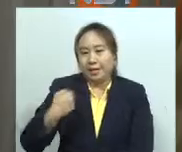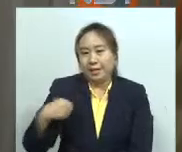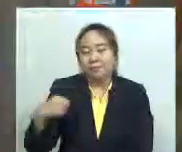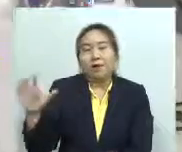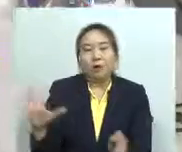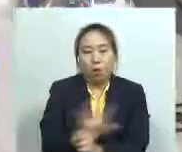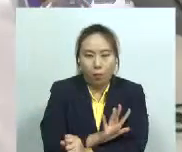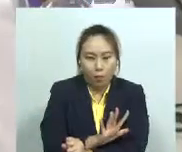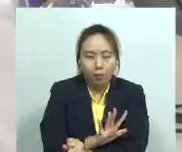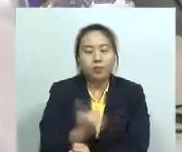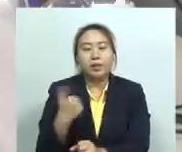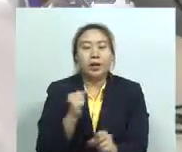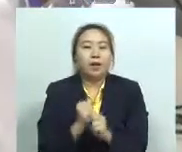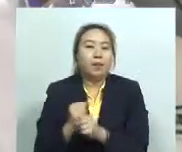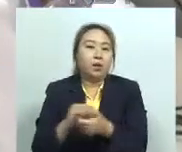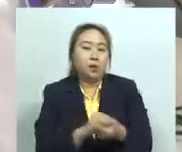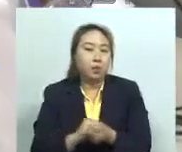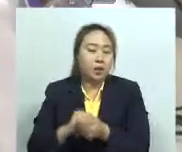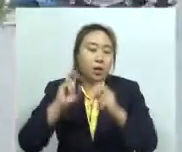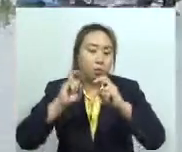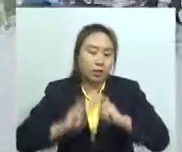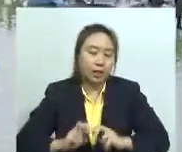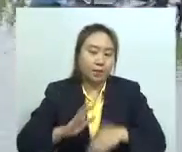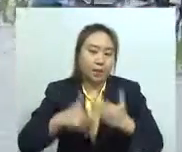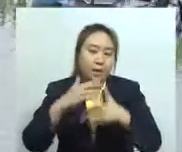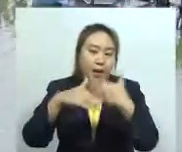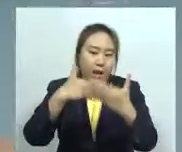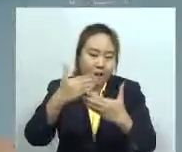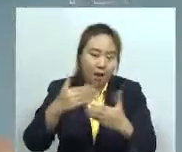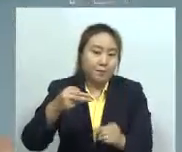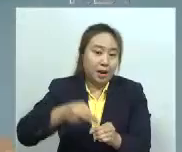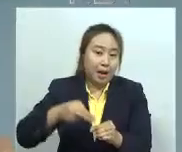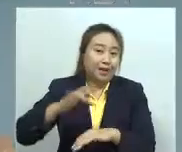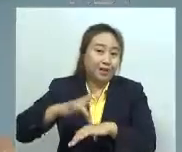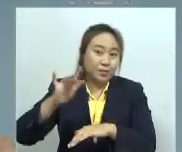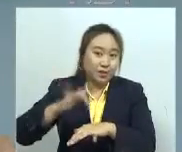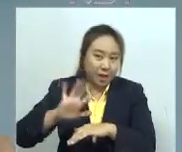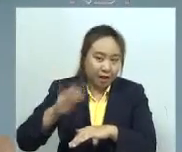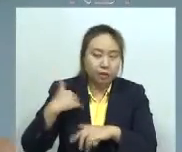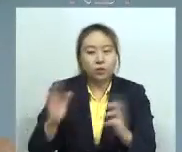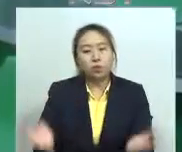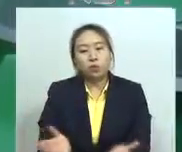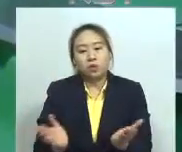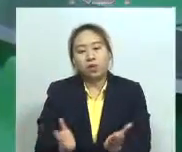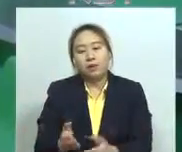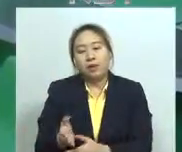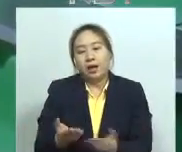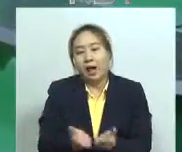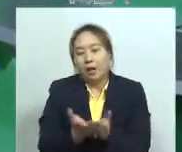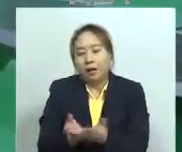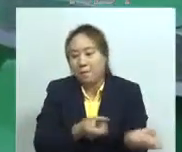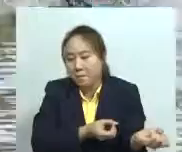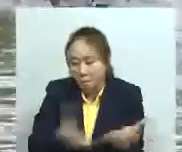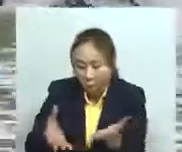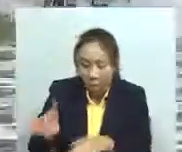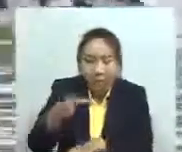กการดำเนินความร่วมมือด้านการวิจัยและพัฒนาพลังงานชีวภาพของอาเซียนและการส่งเสริมการประมงที่ยั่งยืนน